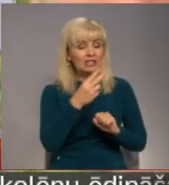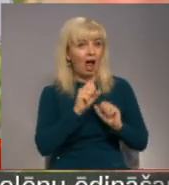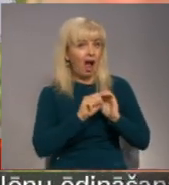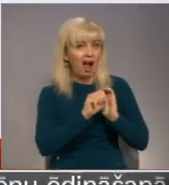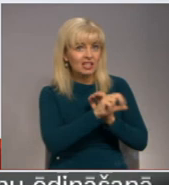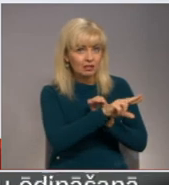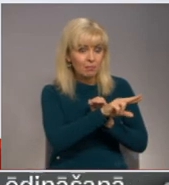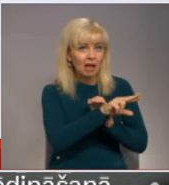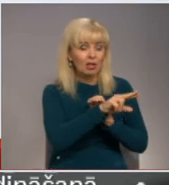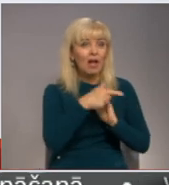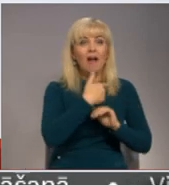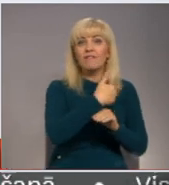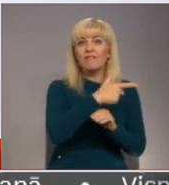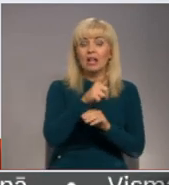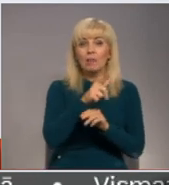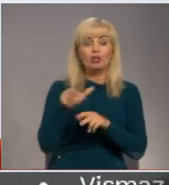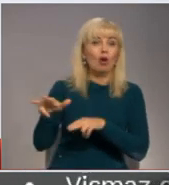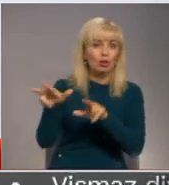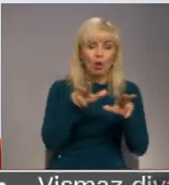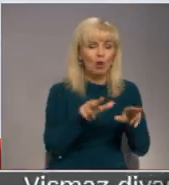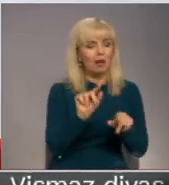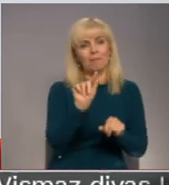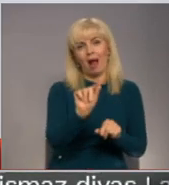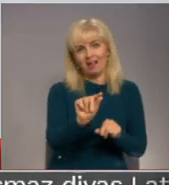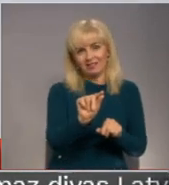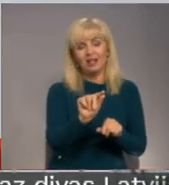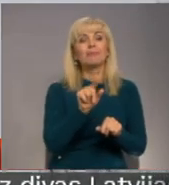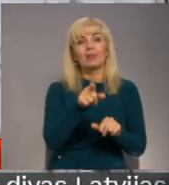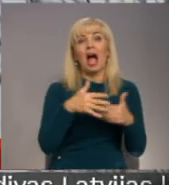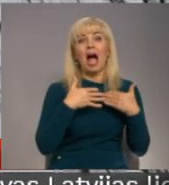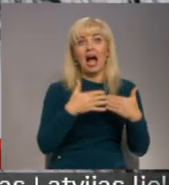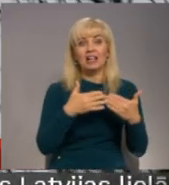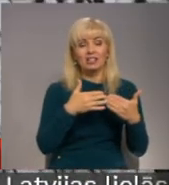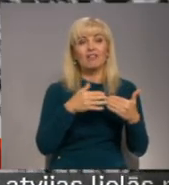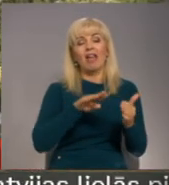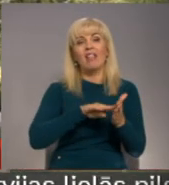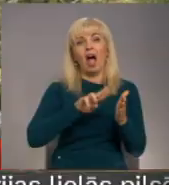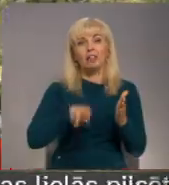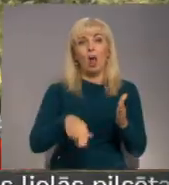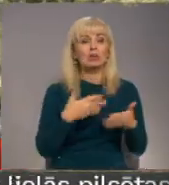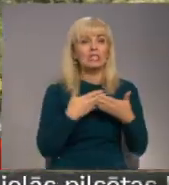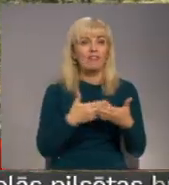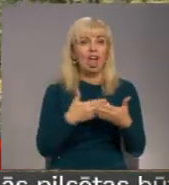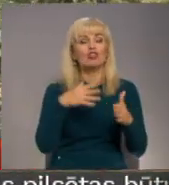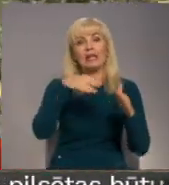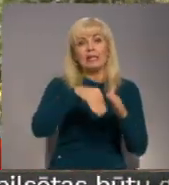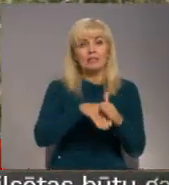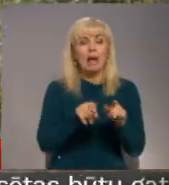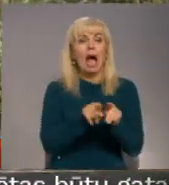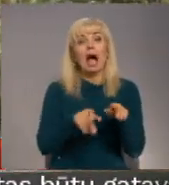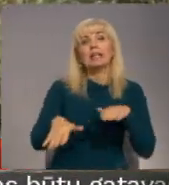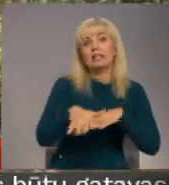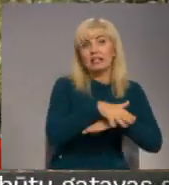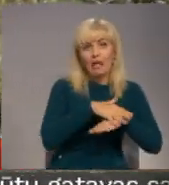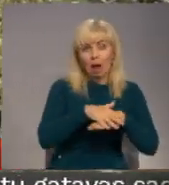pārkāpumus filmējoša drona ir visai niecīgas. Turklāt arvien aktīvāk nelegālās zvejas novēršanā iesaistoties arī sabiedrība.